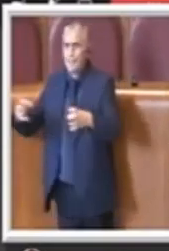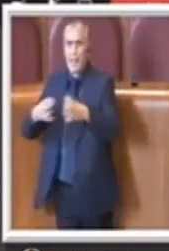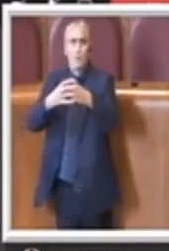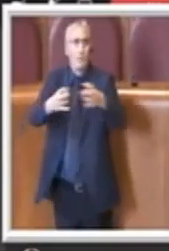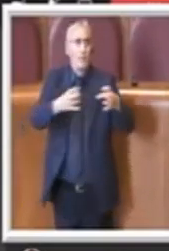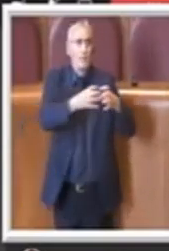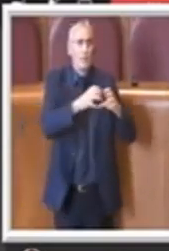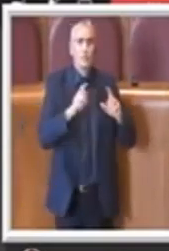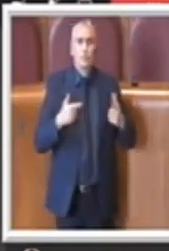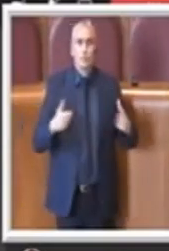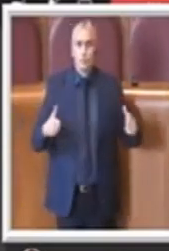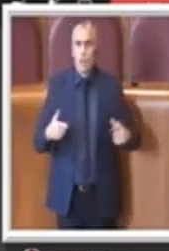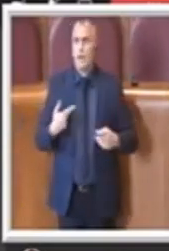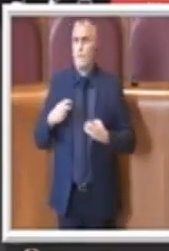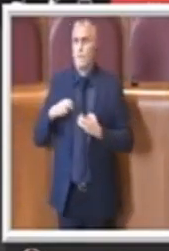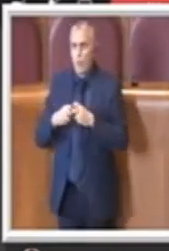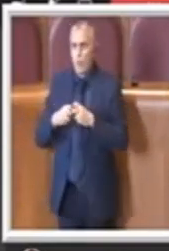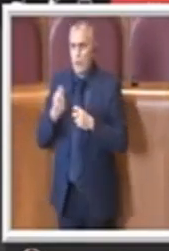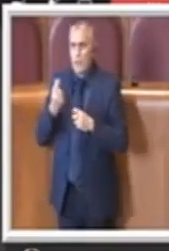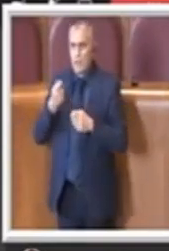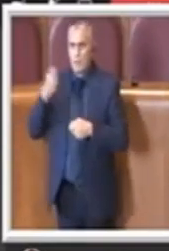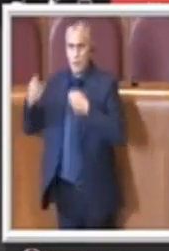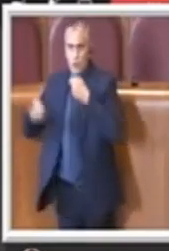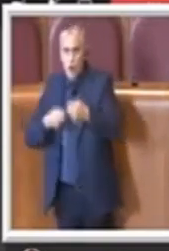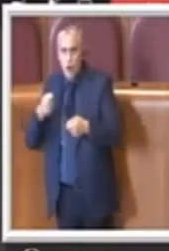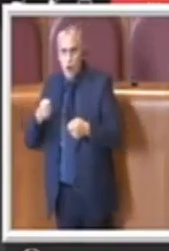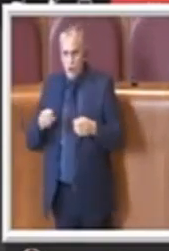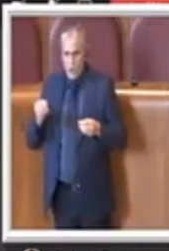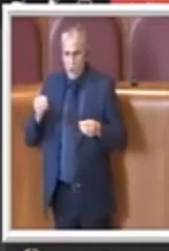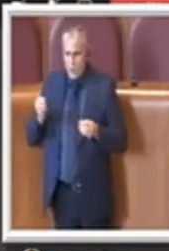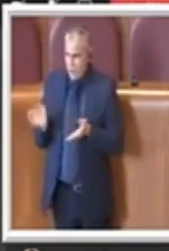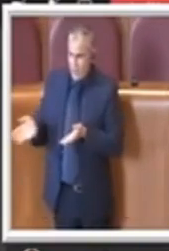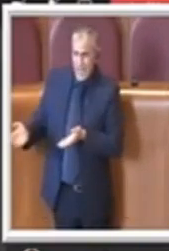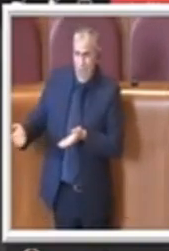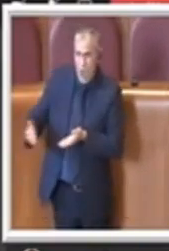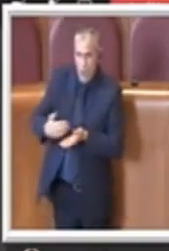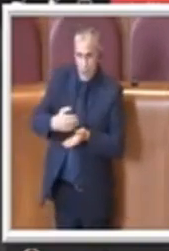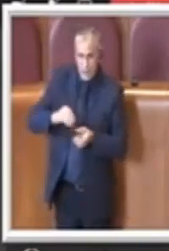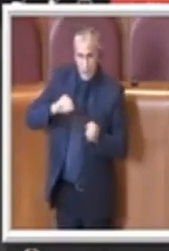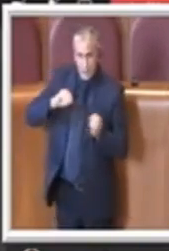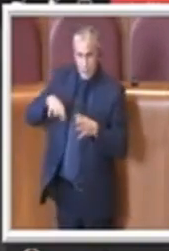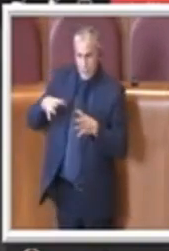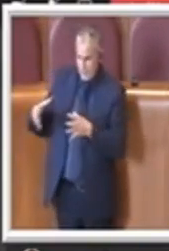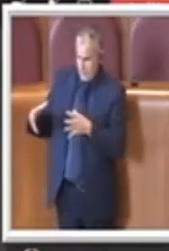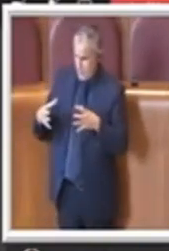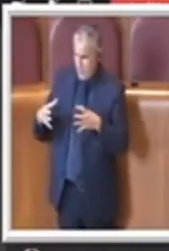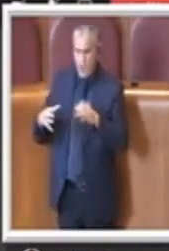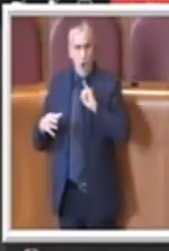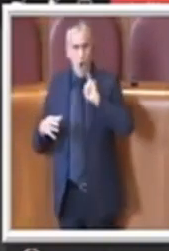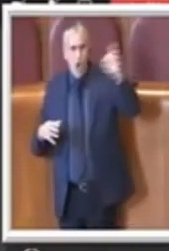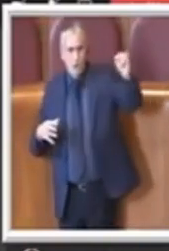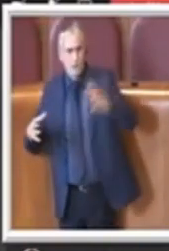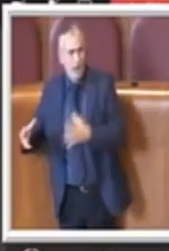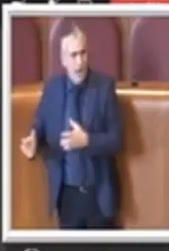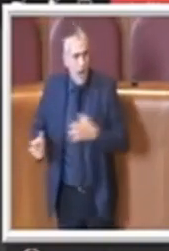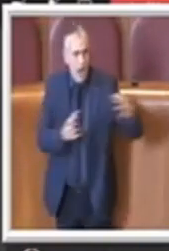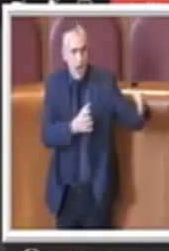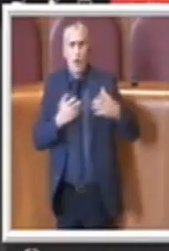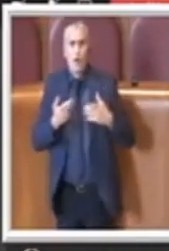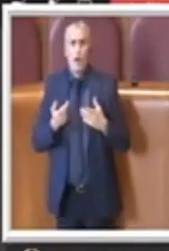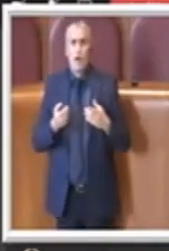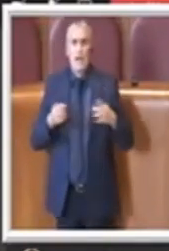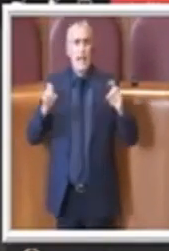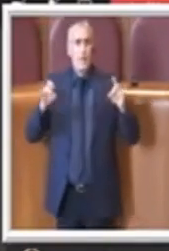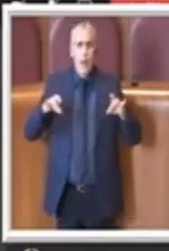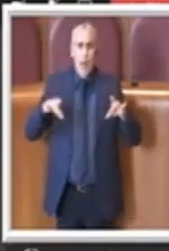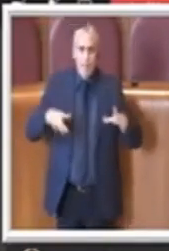problemi dei costi di dover andare lontano dunque problemi di chilometri di inquinamento e non